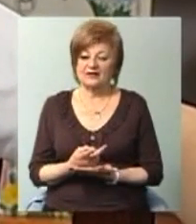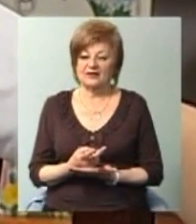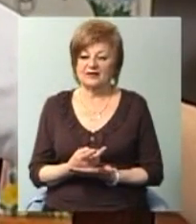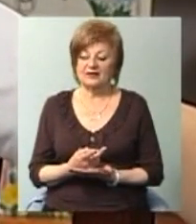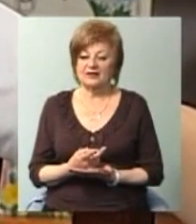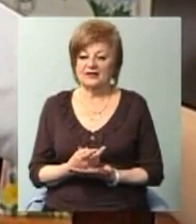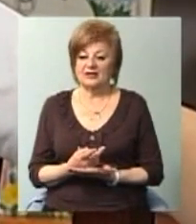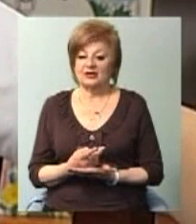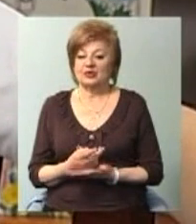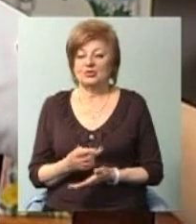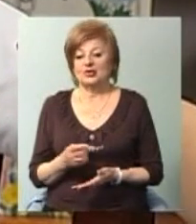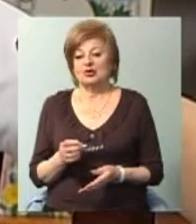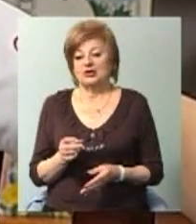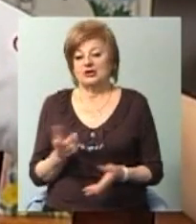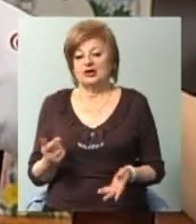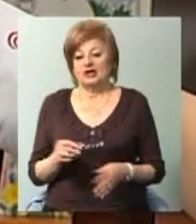длинною шкірою.